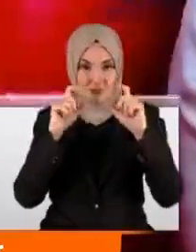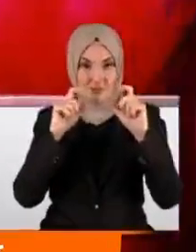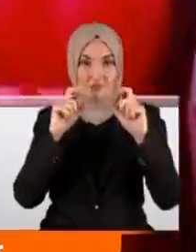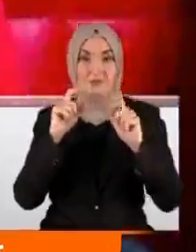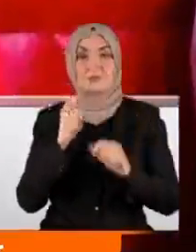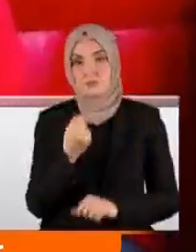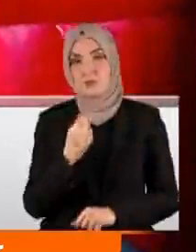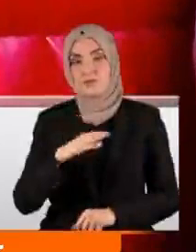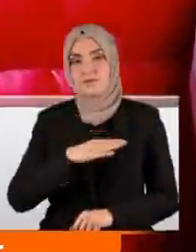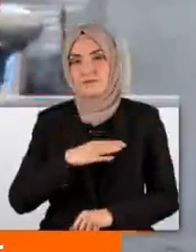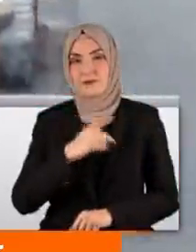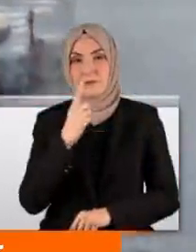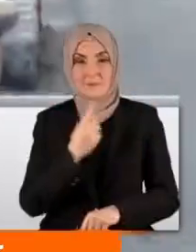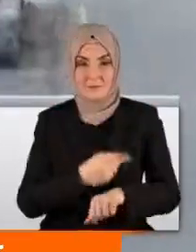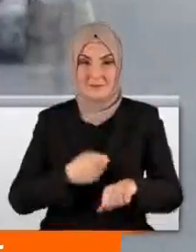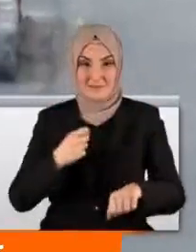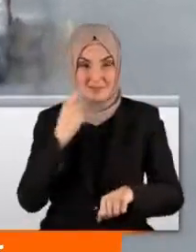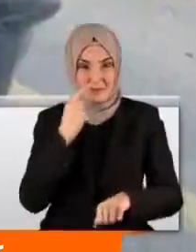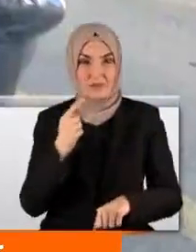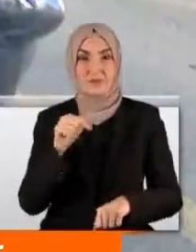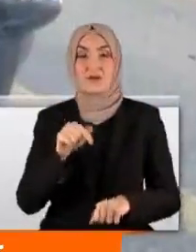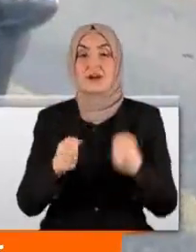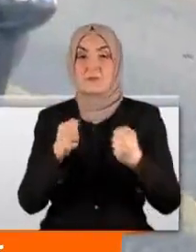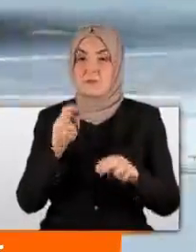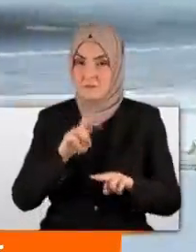Saati 30 euro.